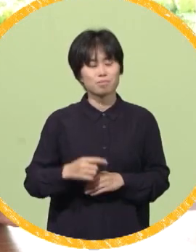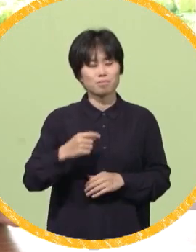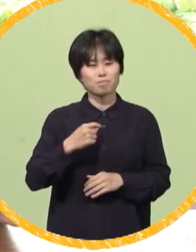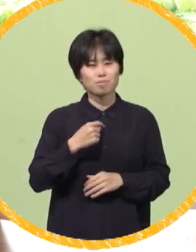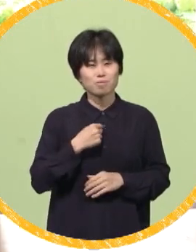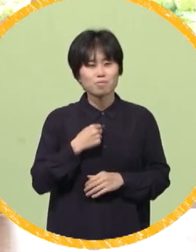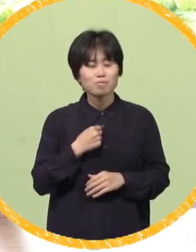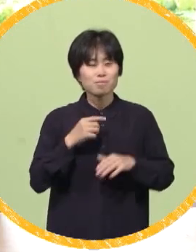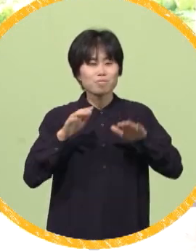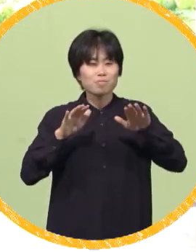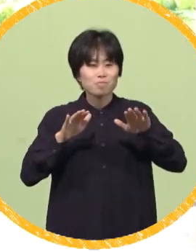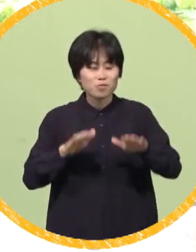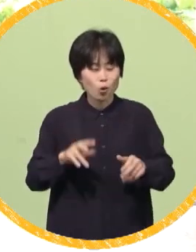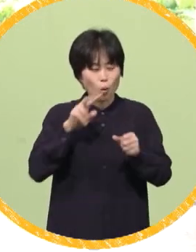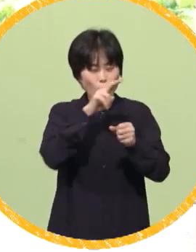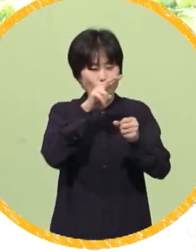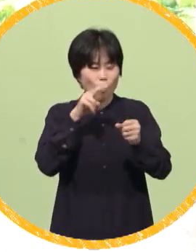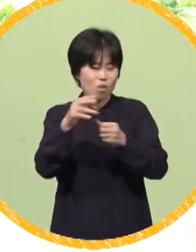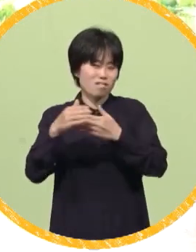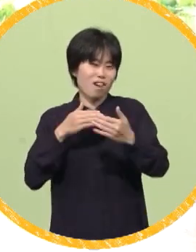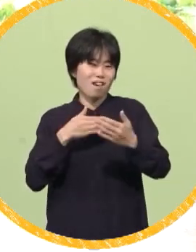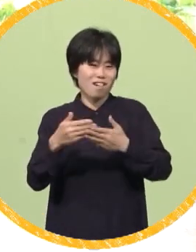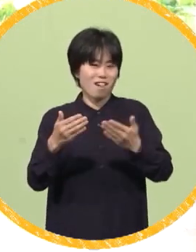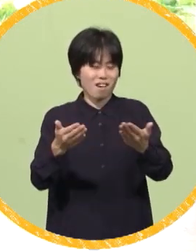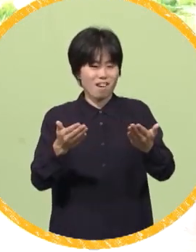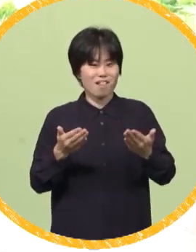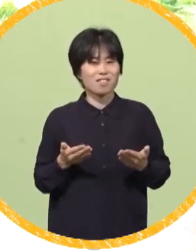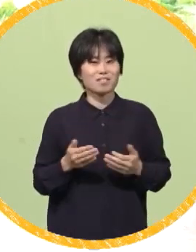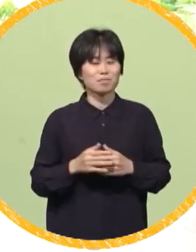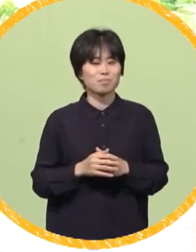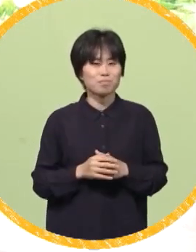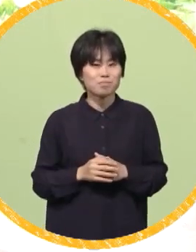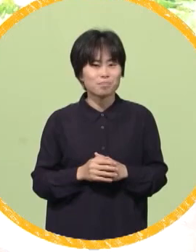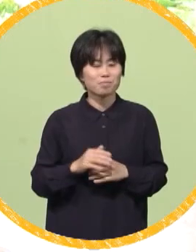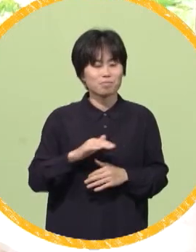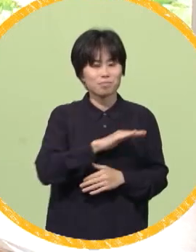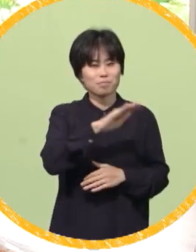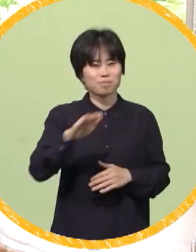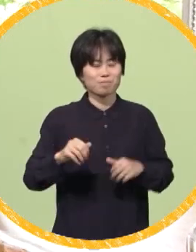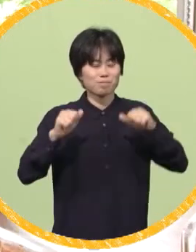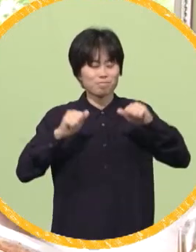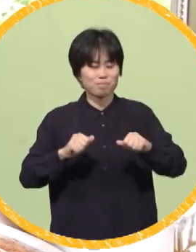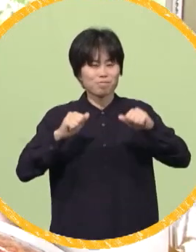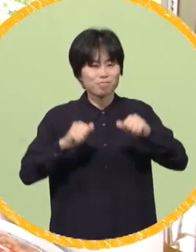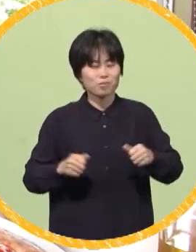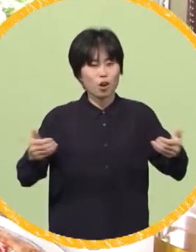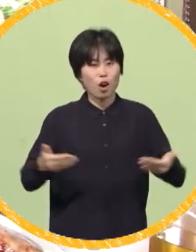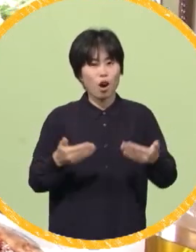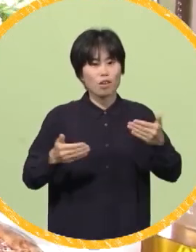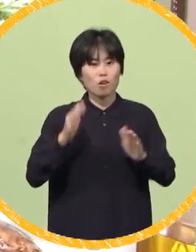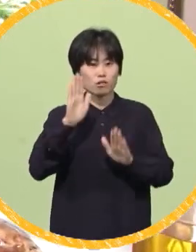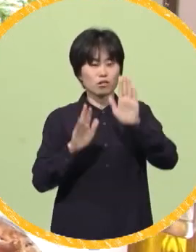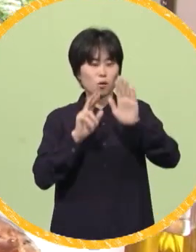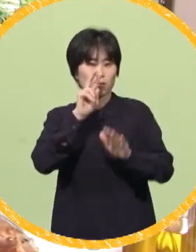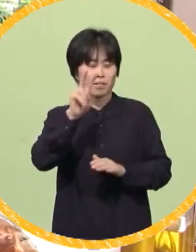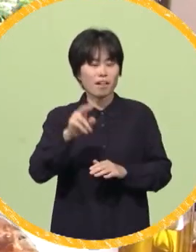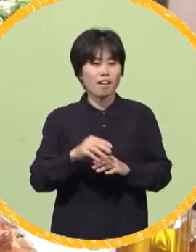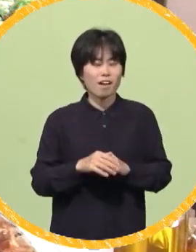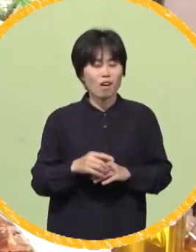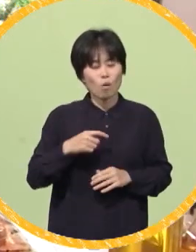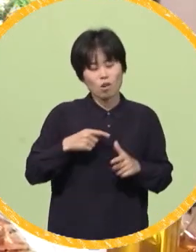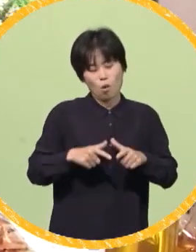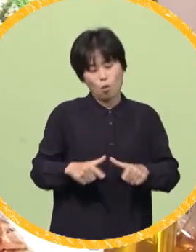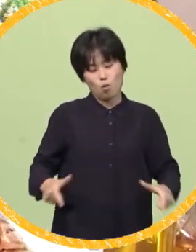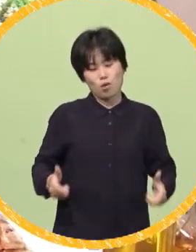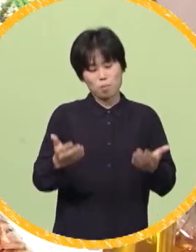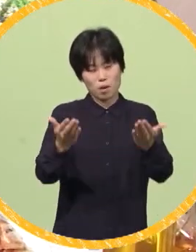らしい、まあ、収穫体験も一緒にさせていただきましたし、本当皆さんの生き生きと働いている姿を見てね、こちらまで